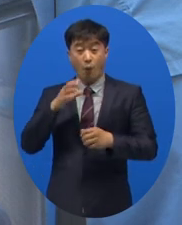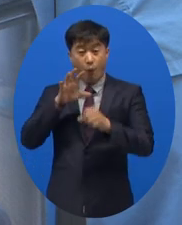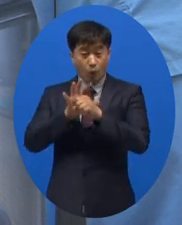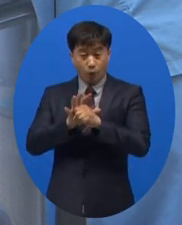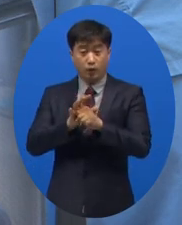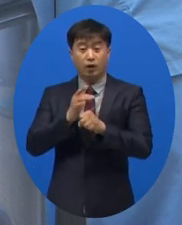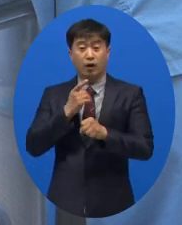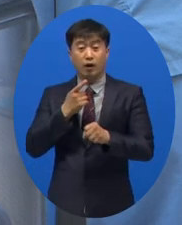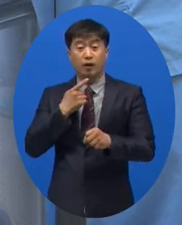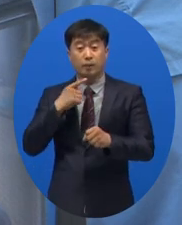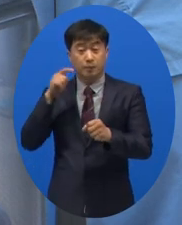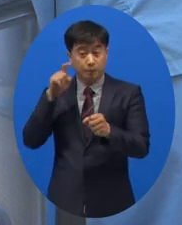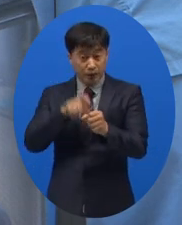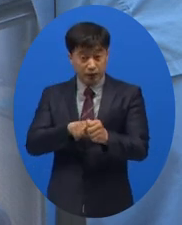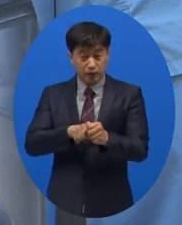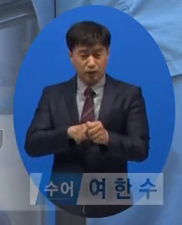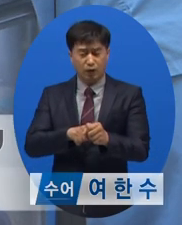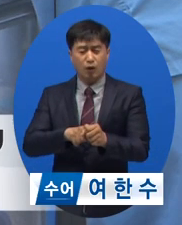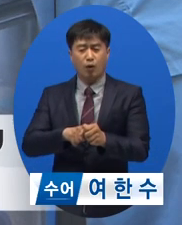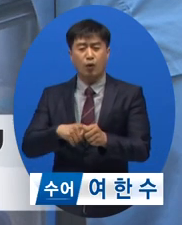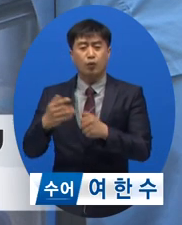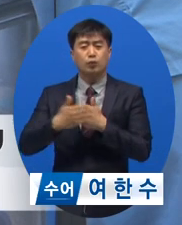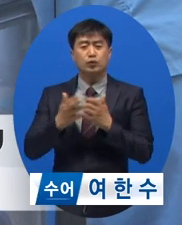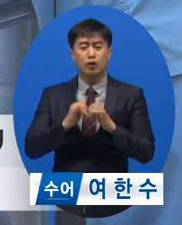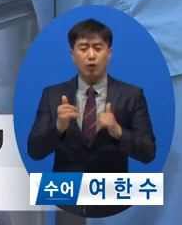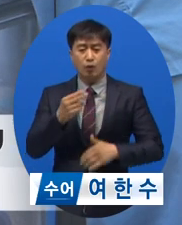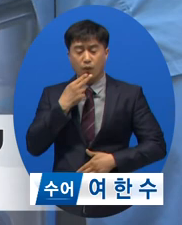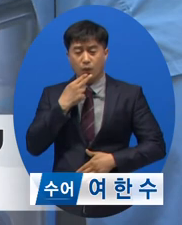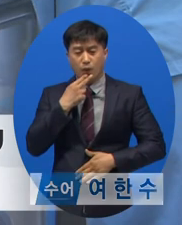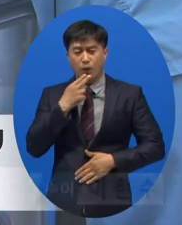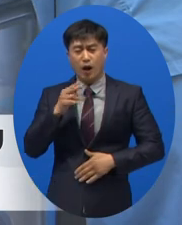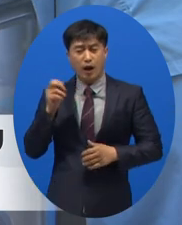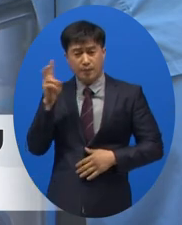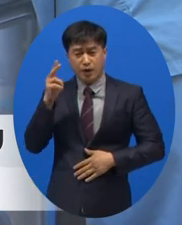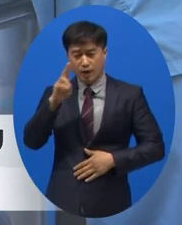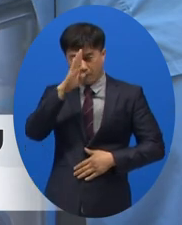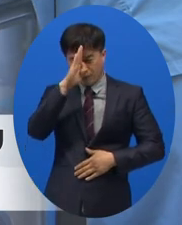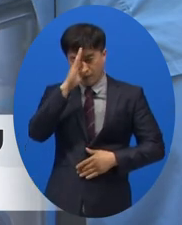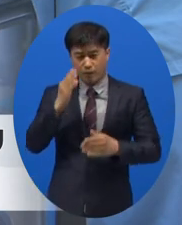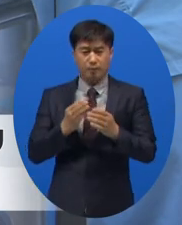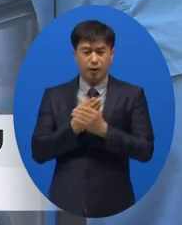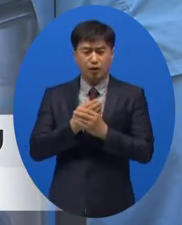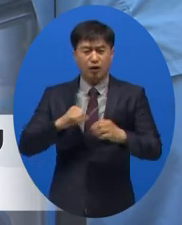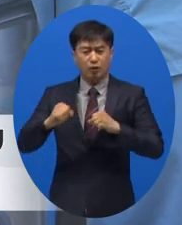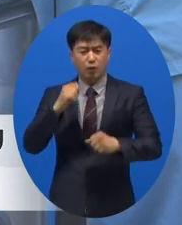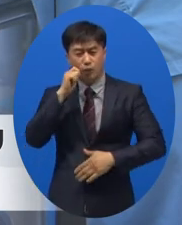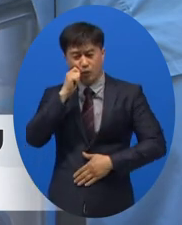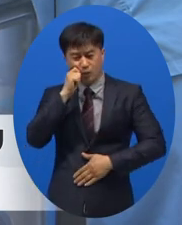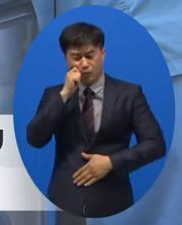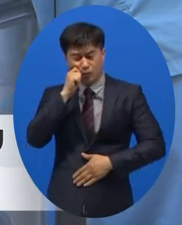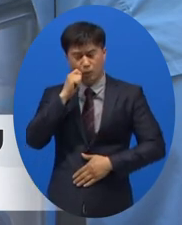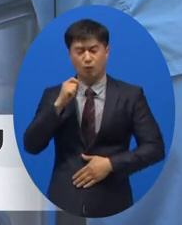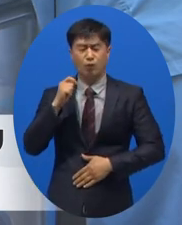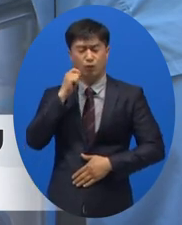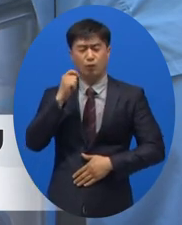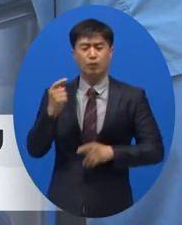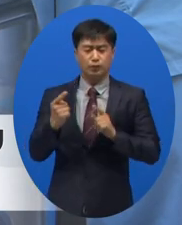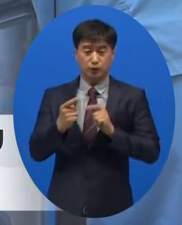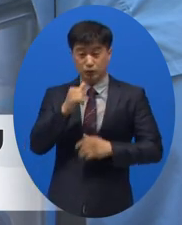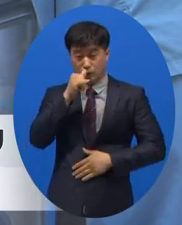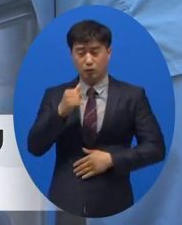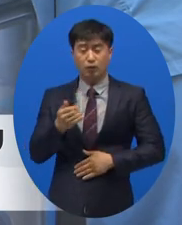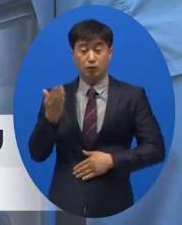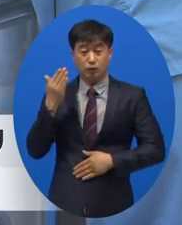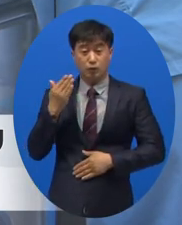코로나19에 걸렸는데 보호자가 없거나 갑작스런 질병과 사고로 거동이 불편하다면 참 난감하실 텐데요. 돌봄이